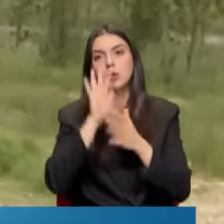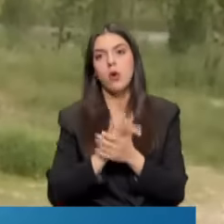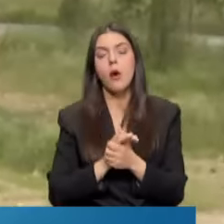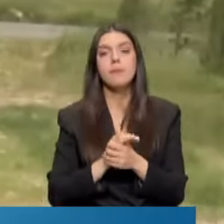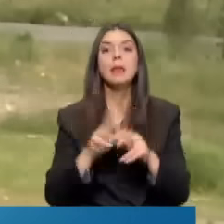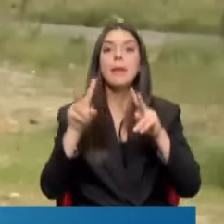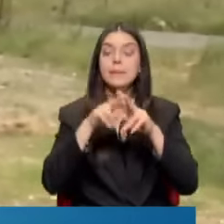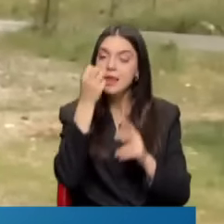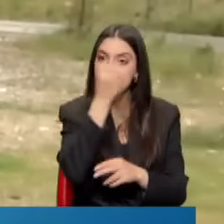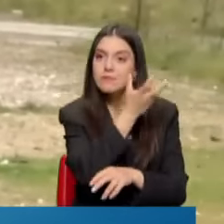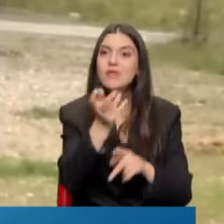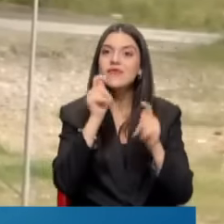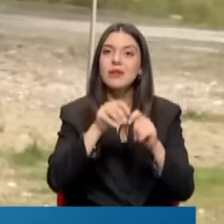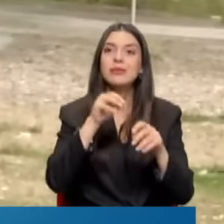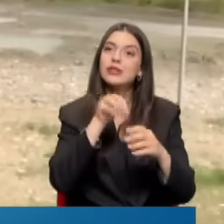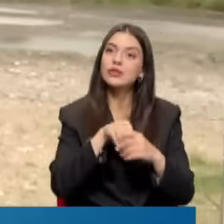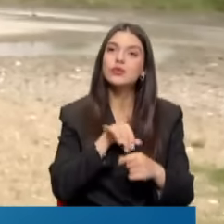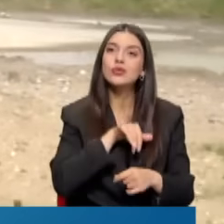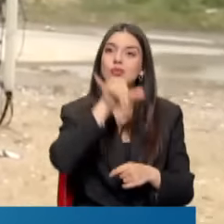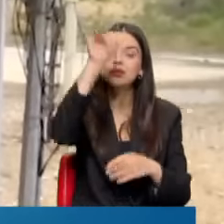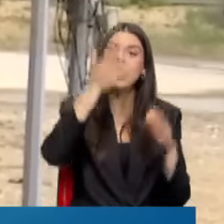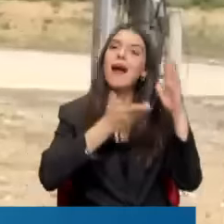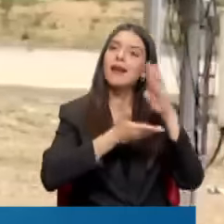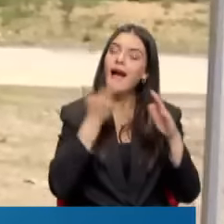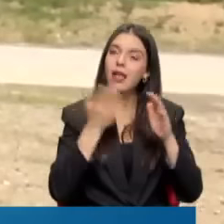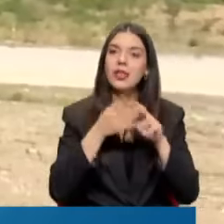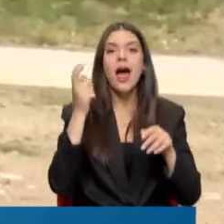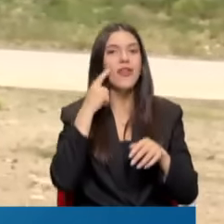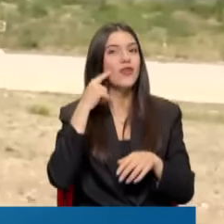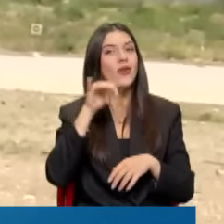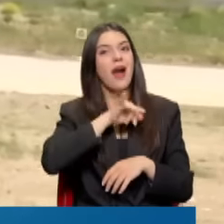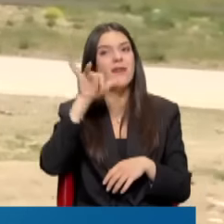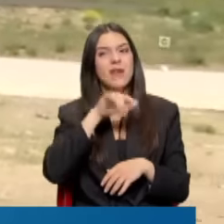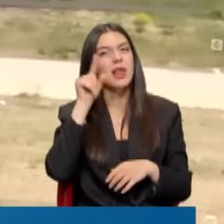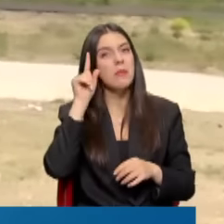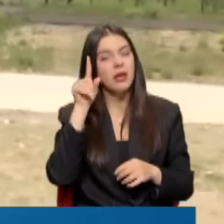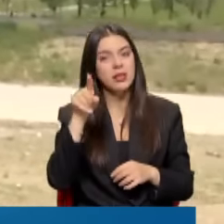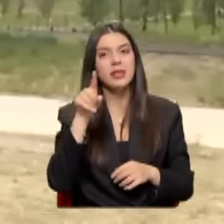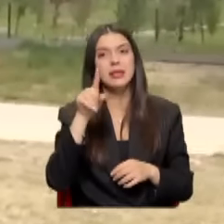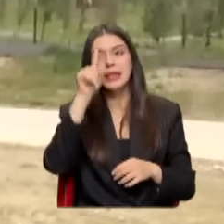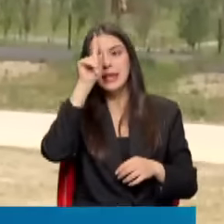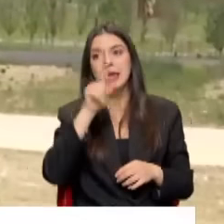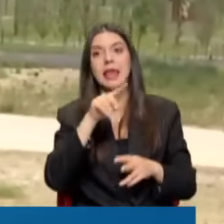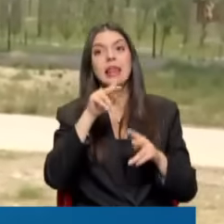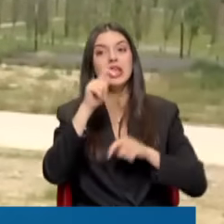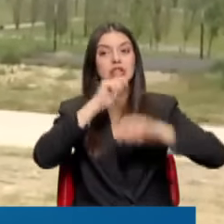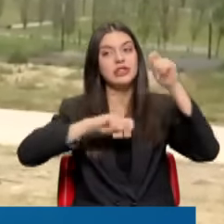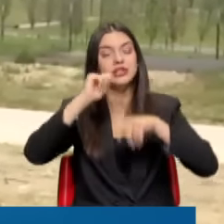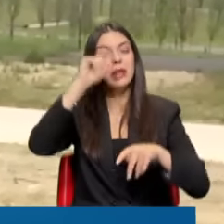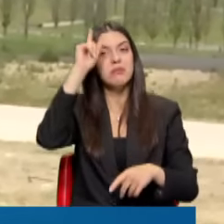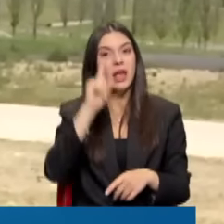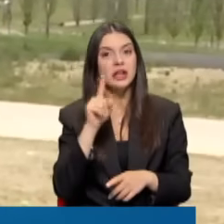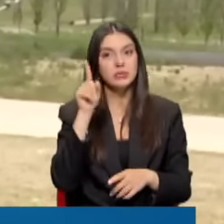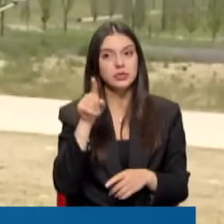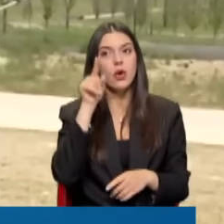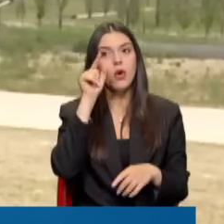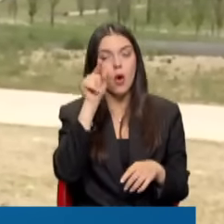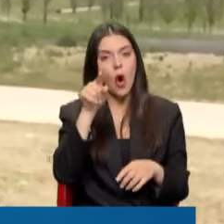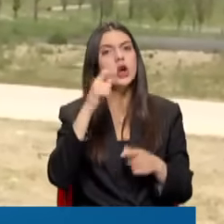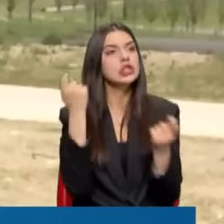için bir zamanlar uçakların inip kalktığı Atatürk Havalimanı pistinin üzerinde başlatılmıştı inşaat çalışmaları o